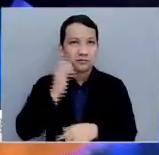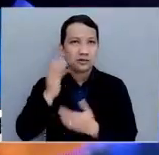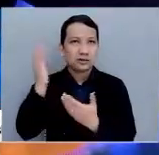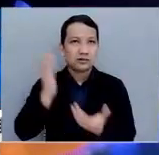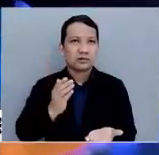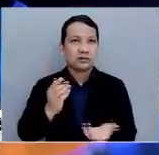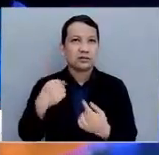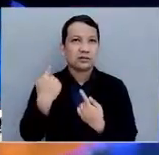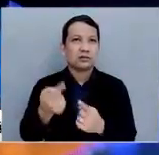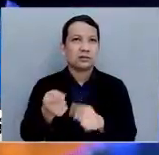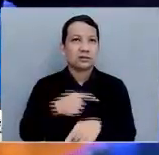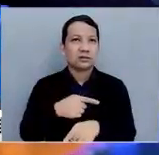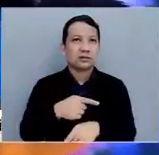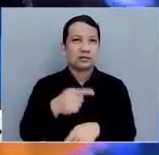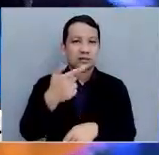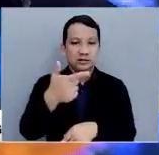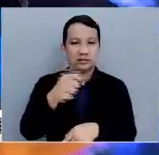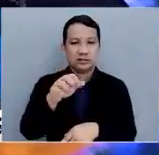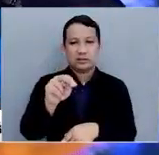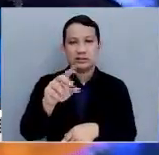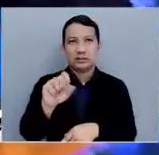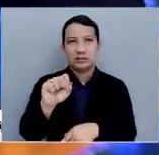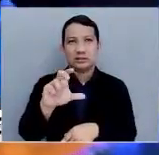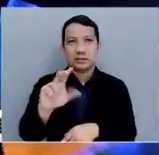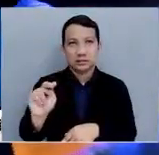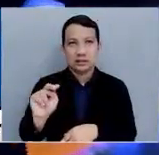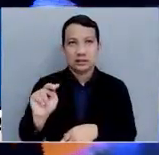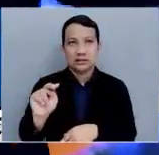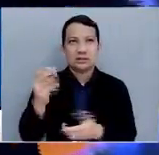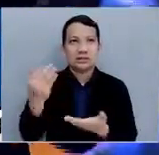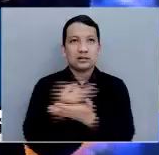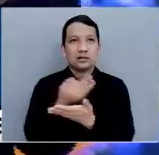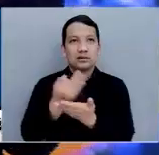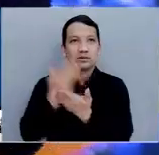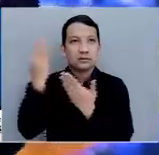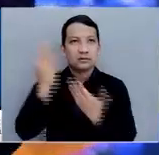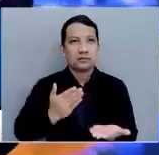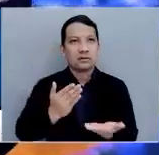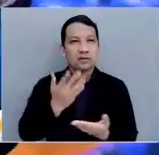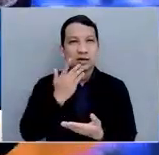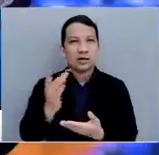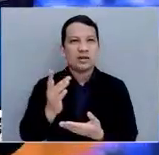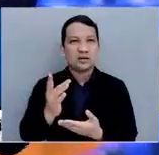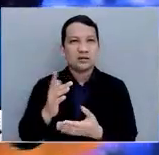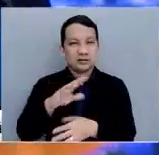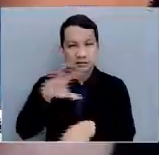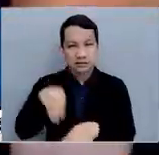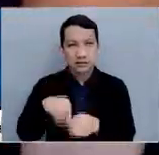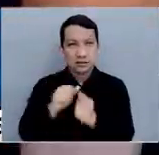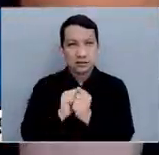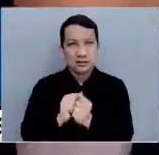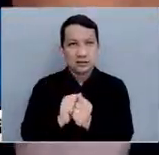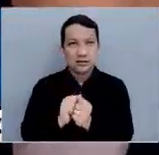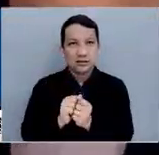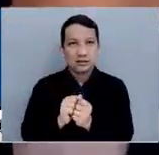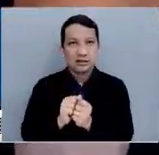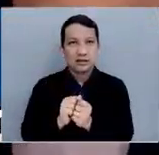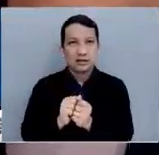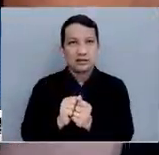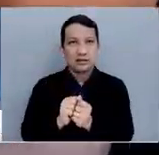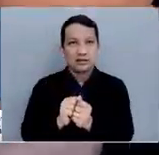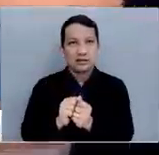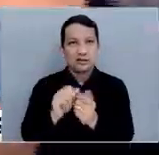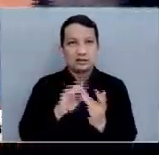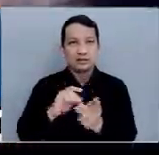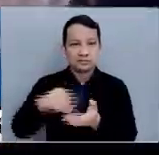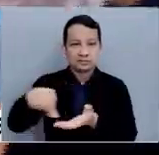amin yan, galing pong Gensan. Oo. Talagang fresh po at malinamnam. Sasamahan pa sobra. Natin ng special na